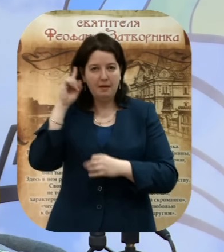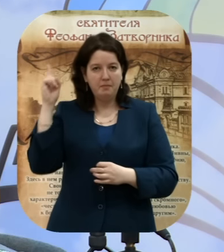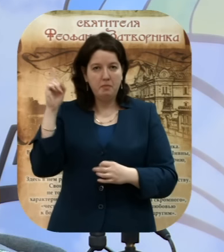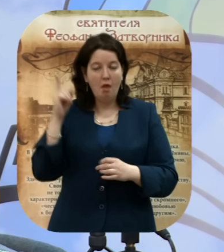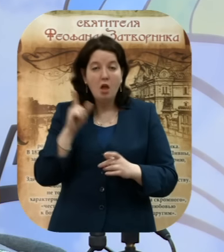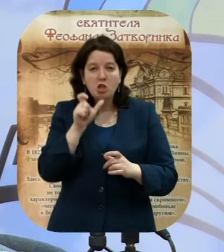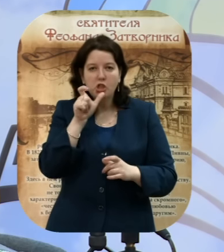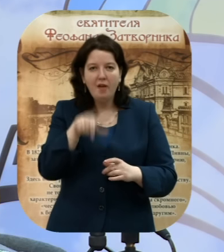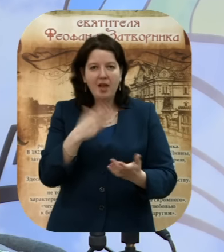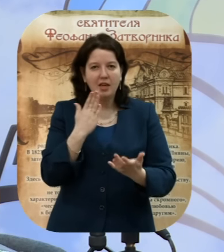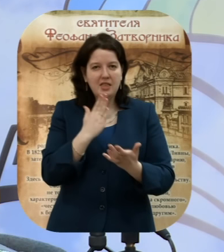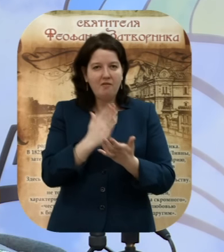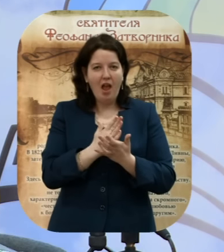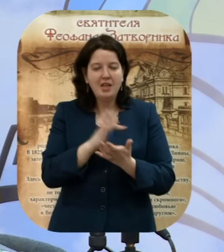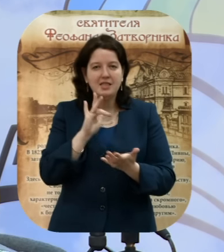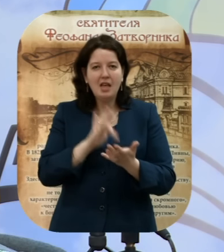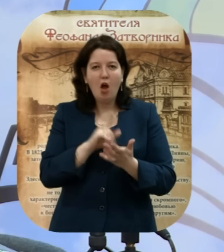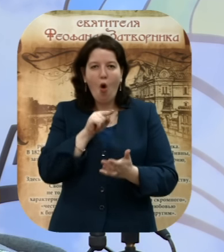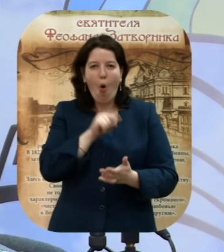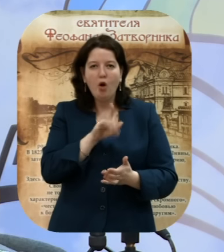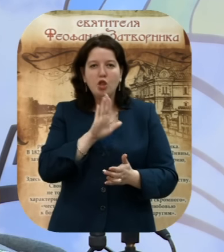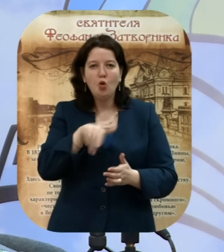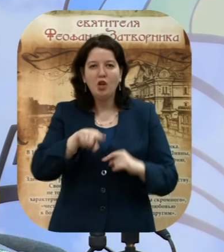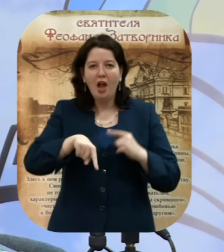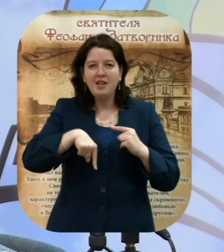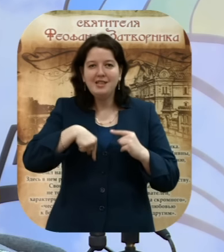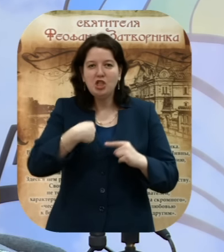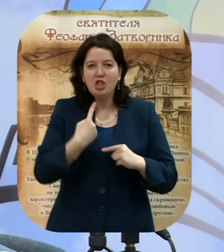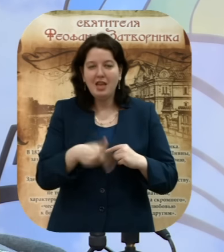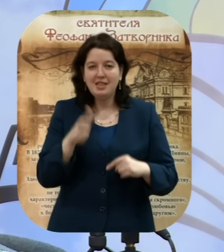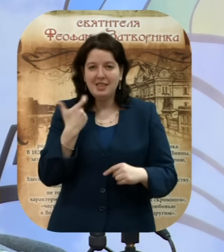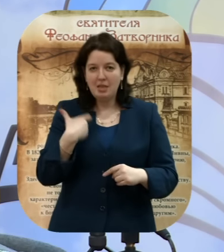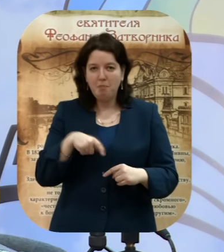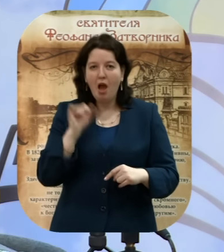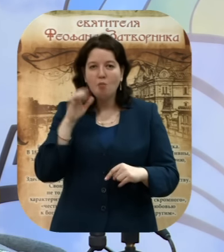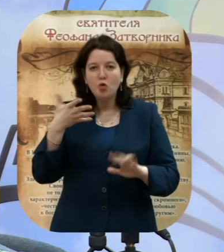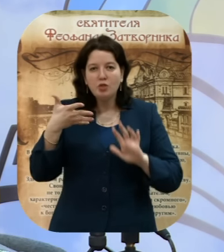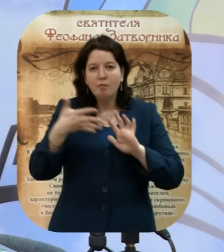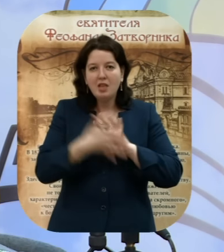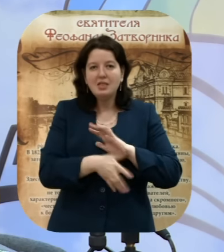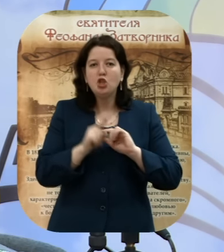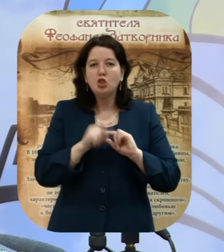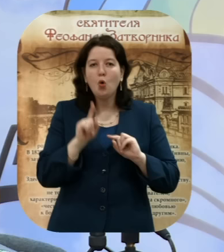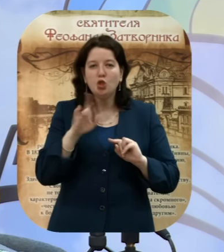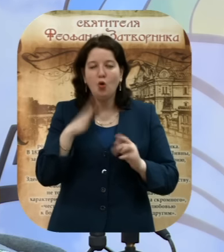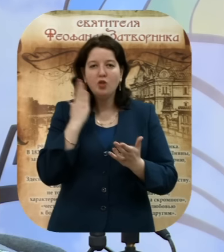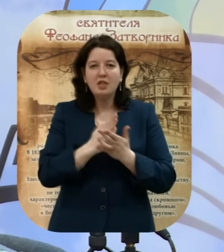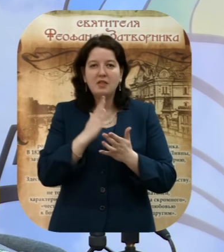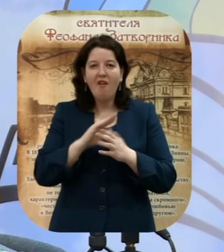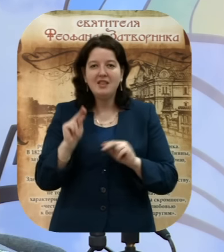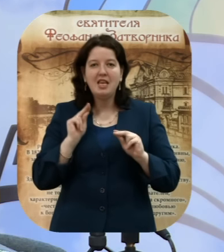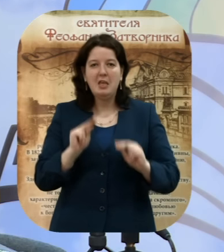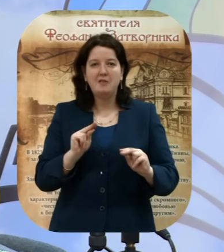Он только через себя может постичь то, что именуется